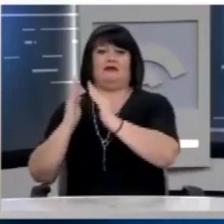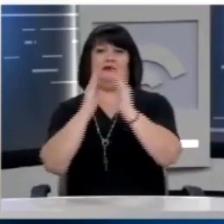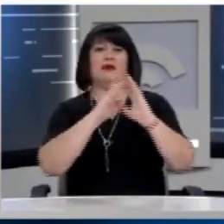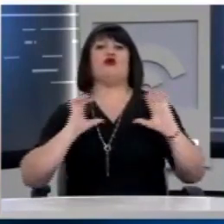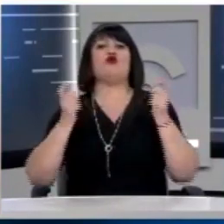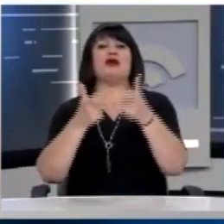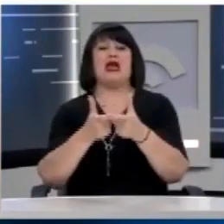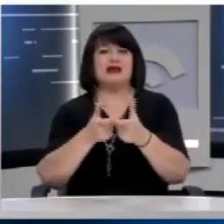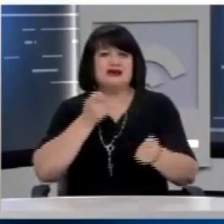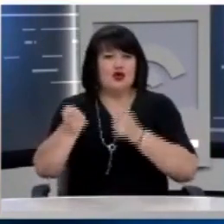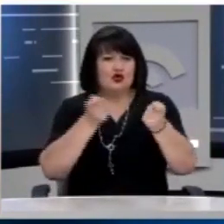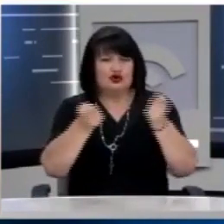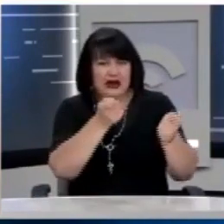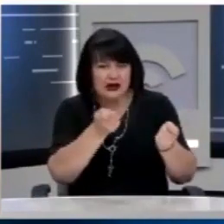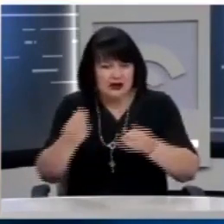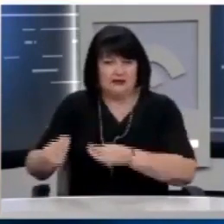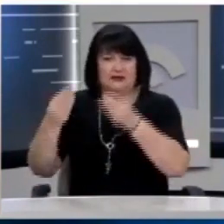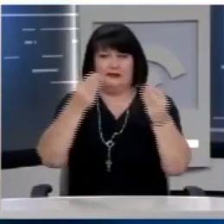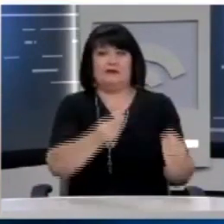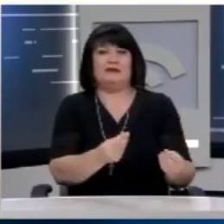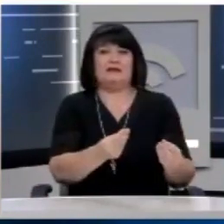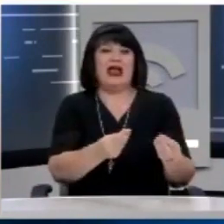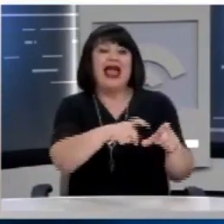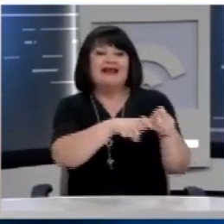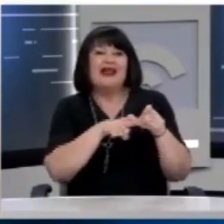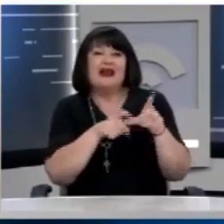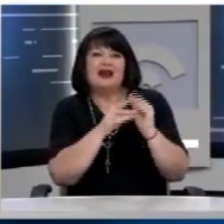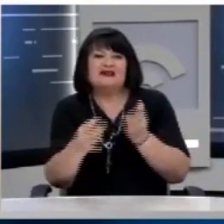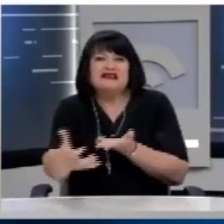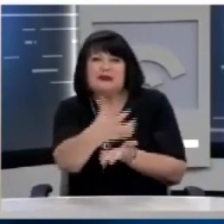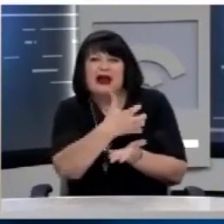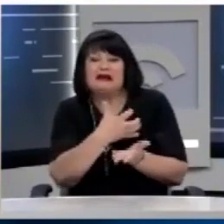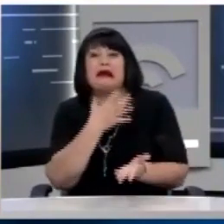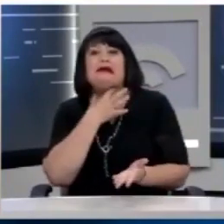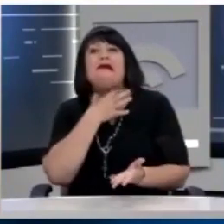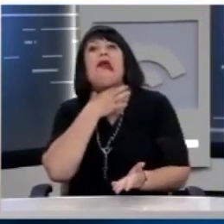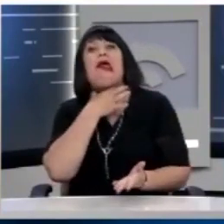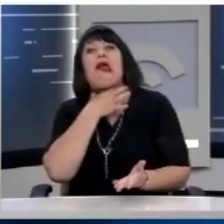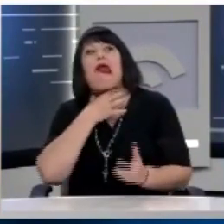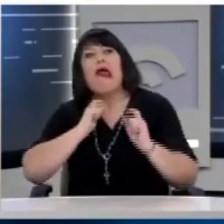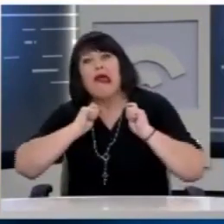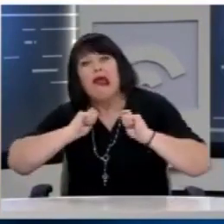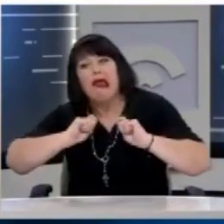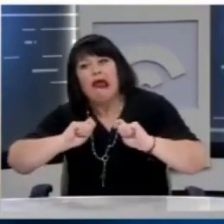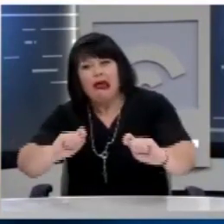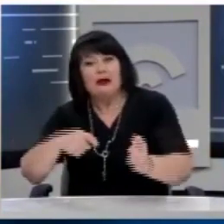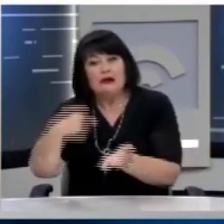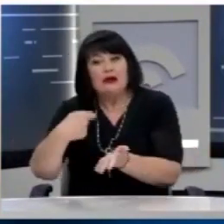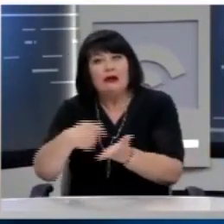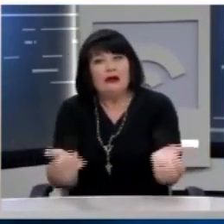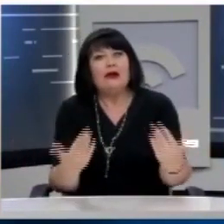και μάλιστα χρέη που έχουν μεταφερθεί σε εισπρακτικές εταιρείες που σφίγγουν όλο και περισσότερο το βραχνά